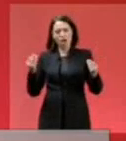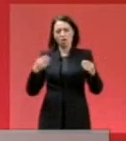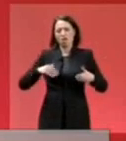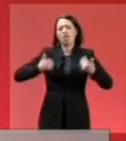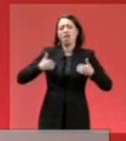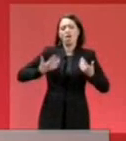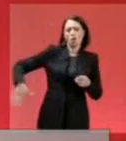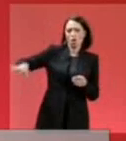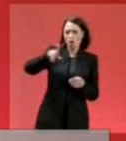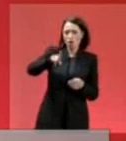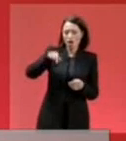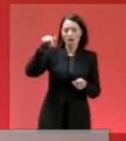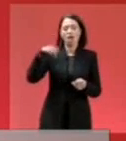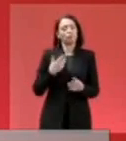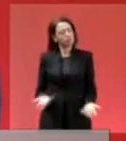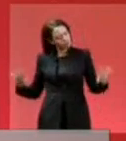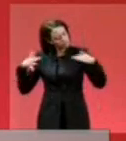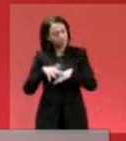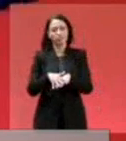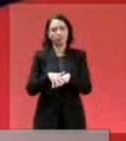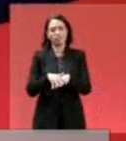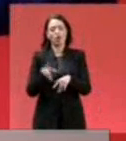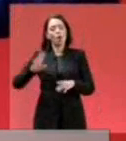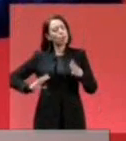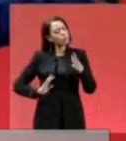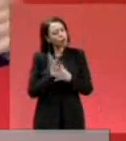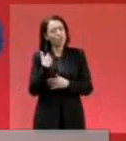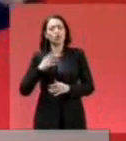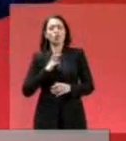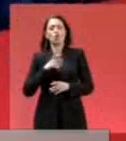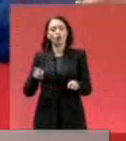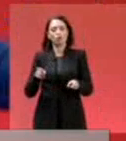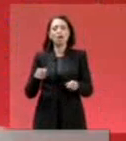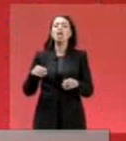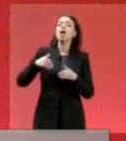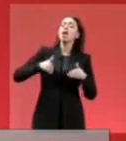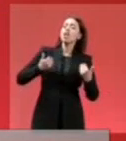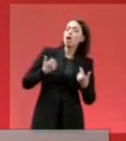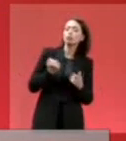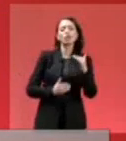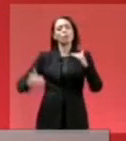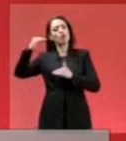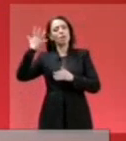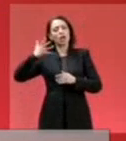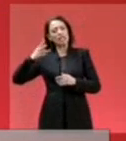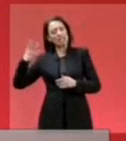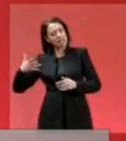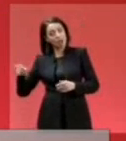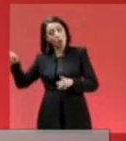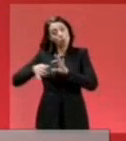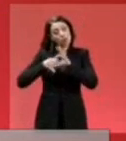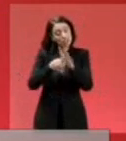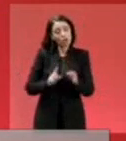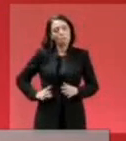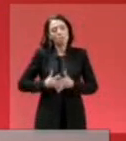γενιάς θα ασυμπαραταχθεί με τον προοδευτικό κόσμο, τους μεσήλικες και τους ηλικιωμένους, αυτούς που θα συνεχίσουν τη